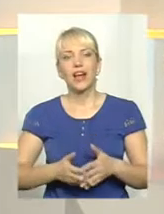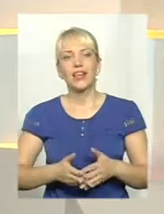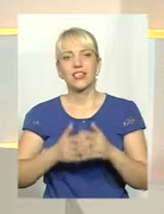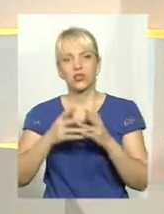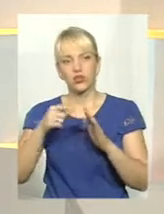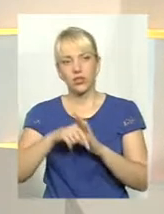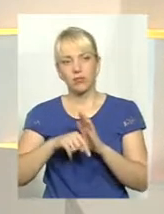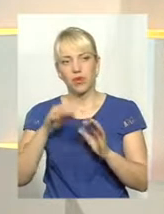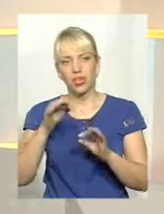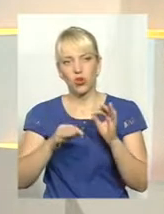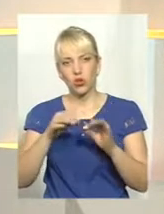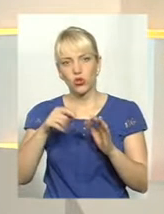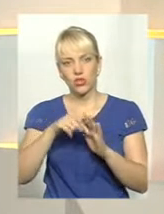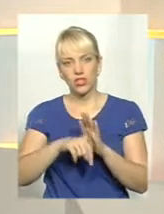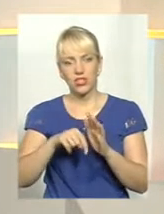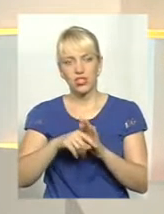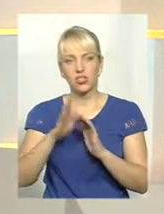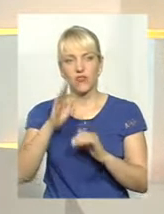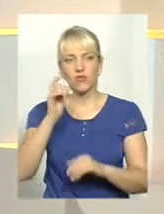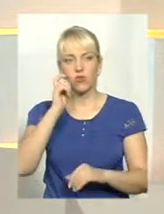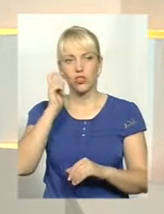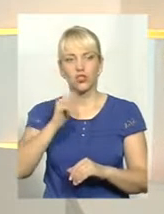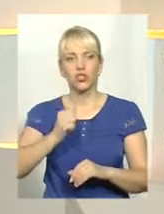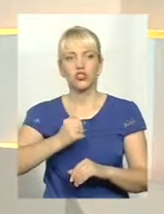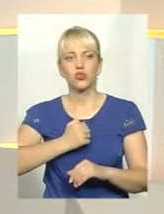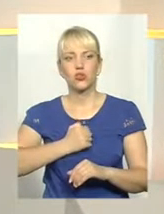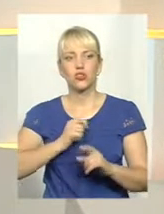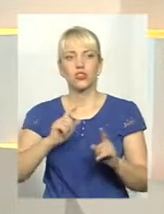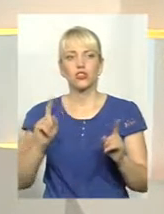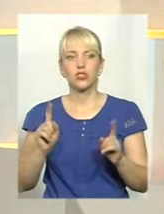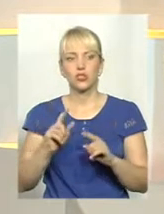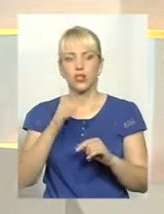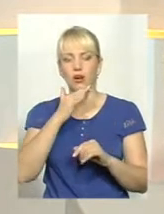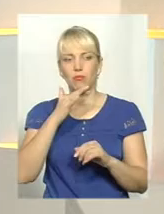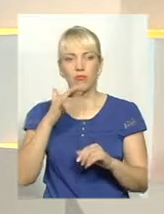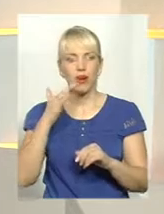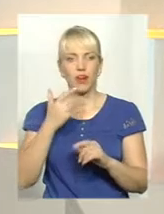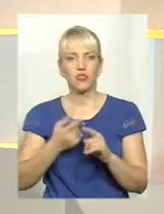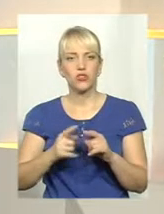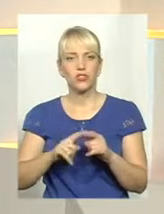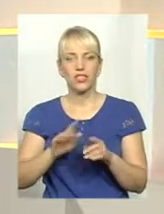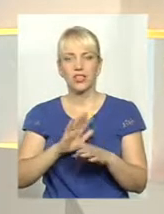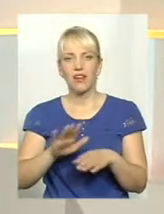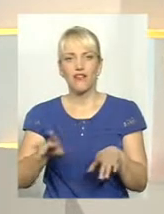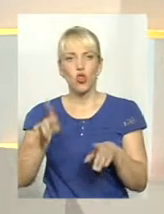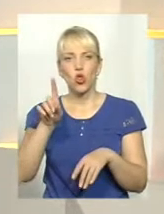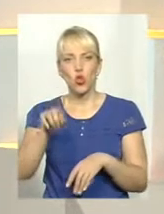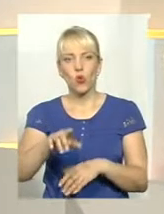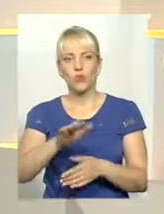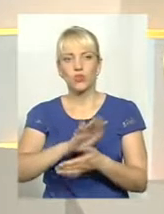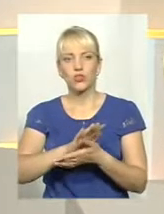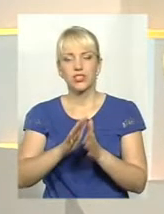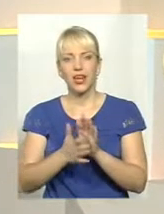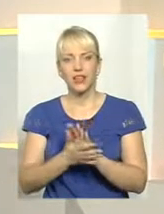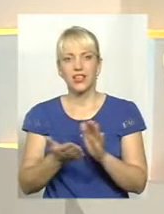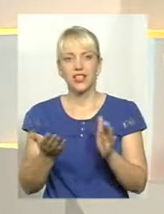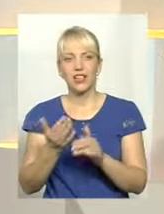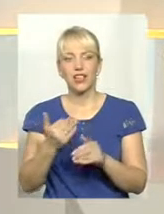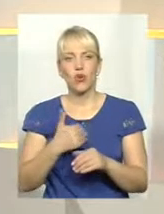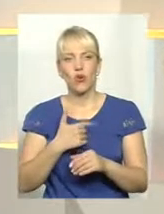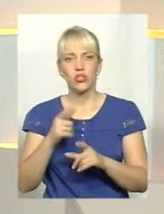інших товарів. Власне, ми вже згадали, що Хмельниччина є за кількістю пам'яток архітектурного